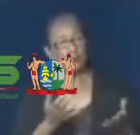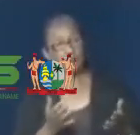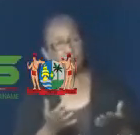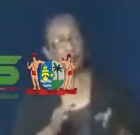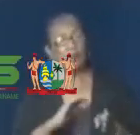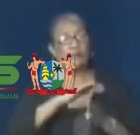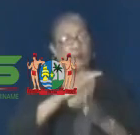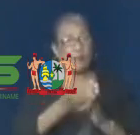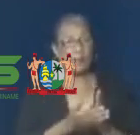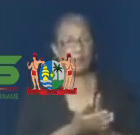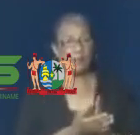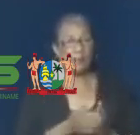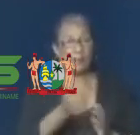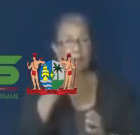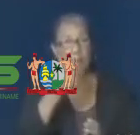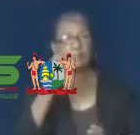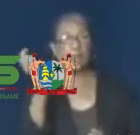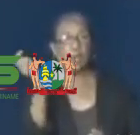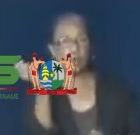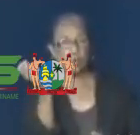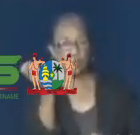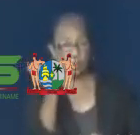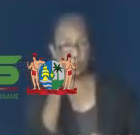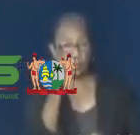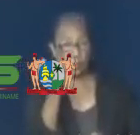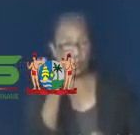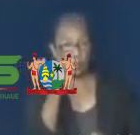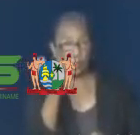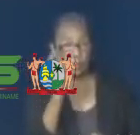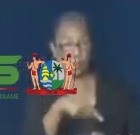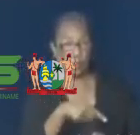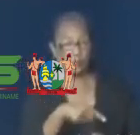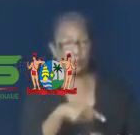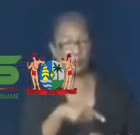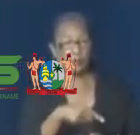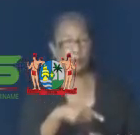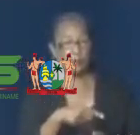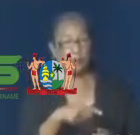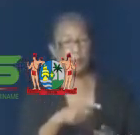afgerond 6000. En dan hebben we nog